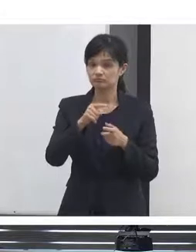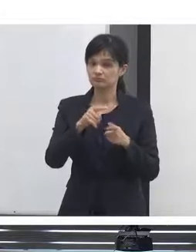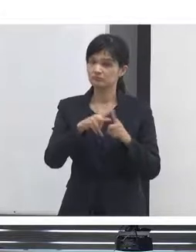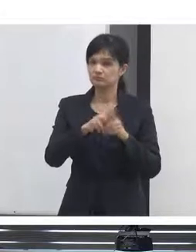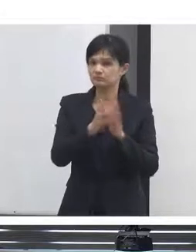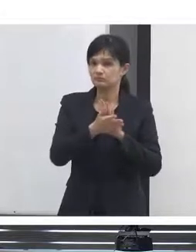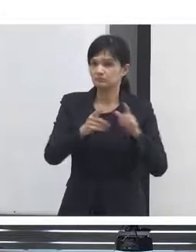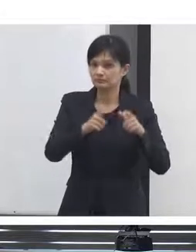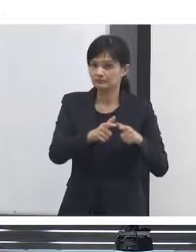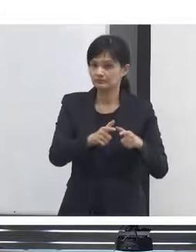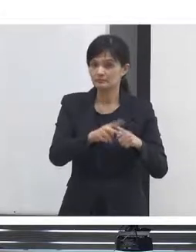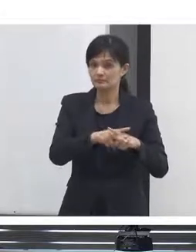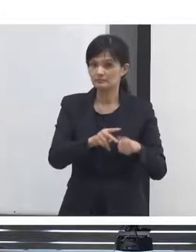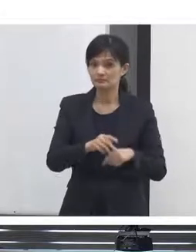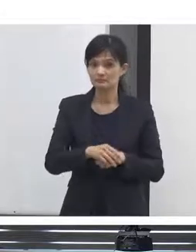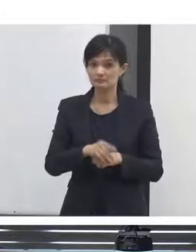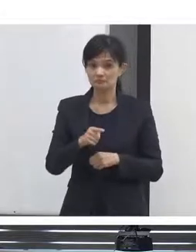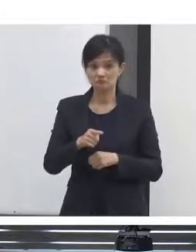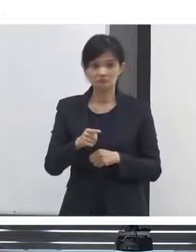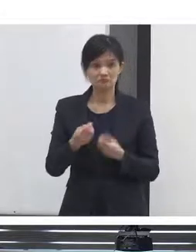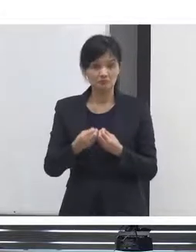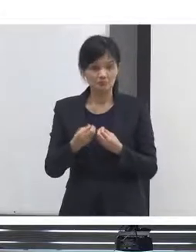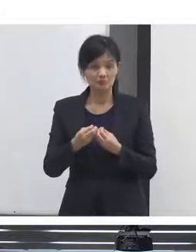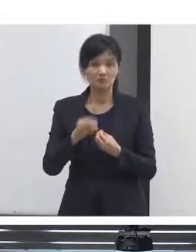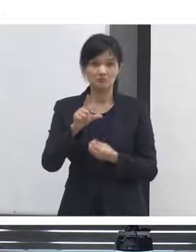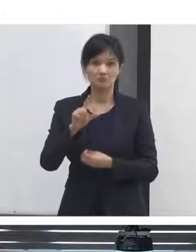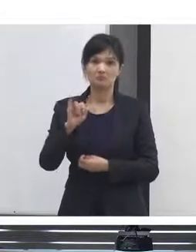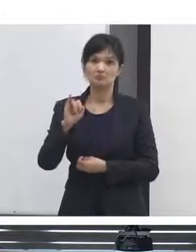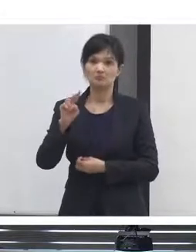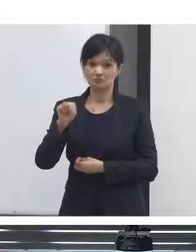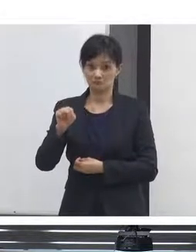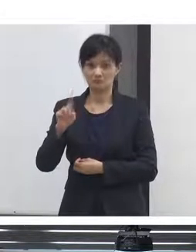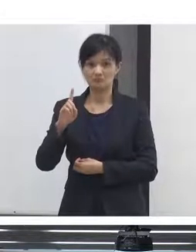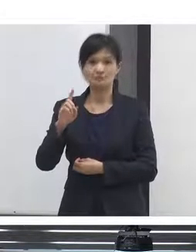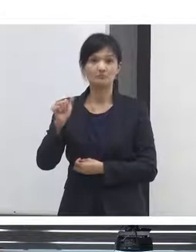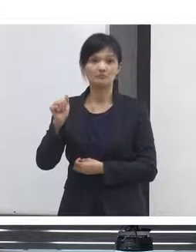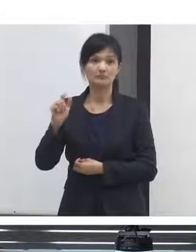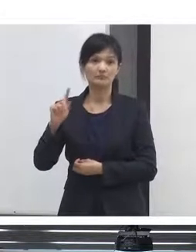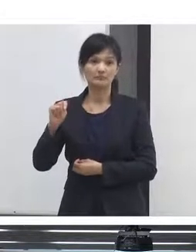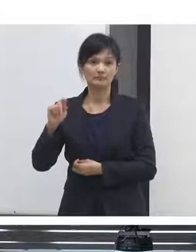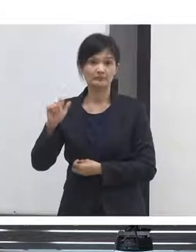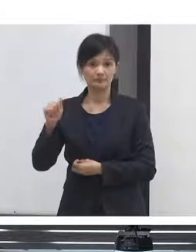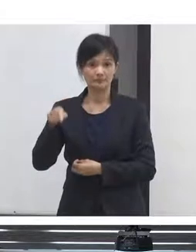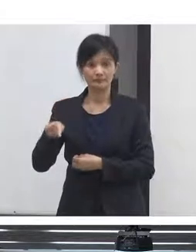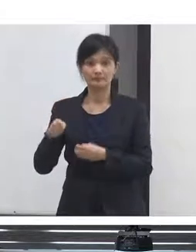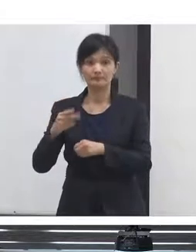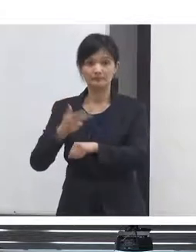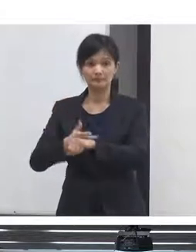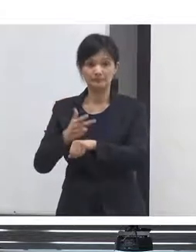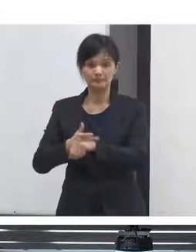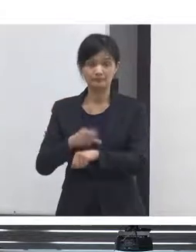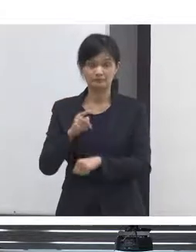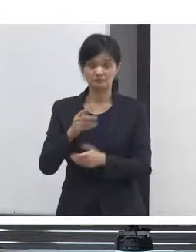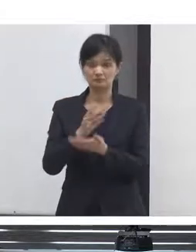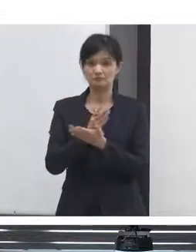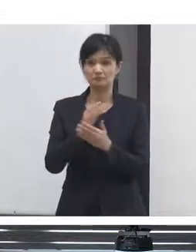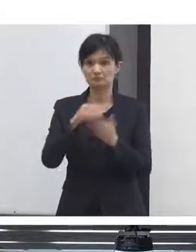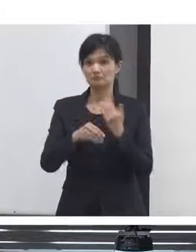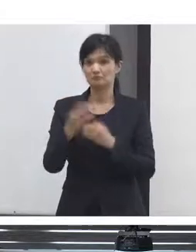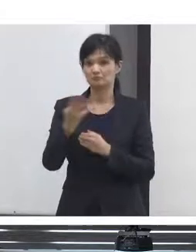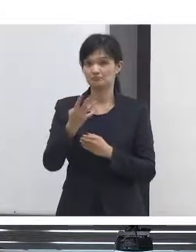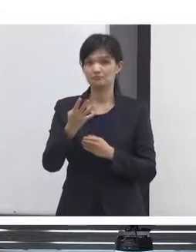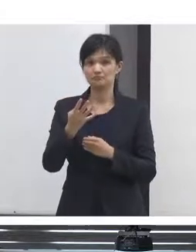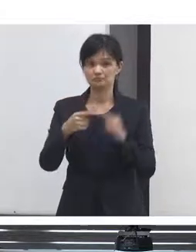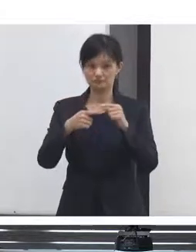是透过这个 link data 的方式啊。那 link data 的四个原则呢，就是 Tim Berners-Lee 所提出来的。就第一件事情，你必须